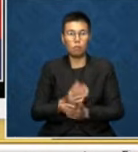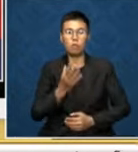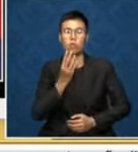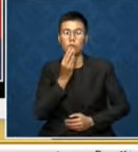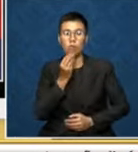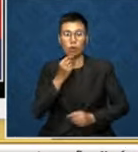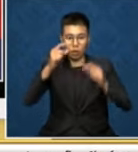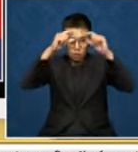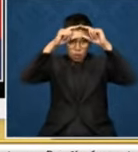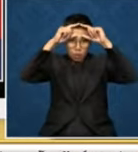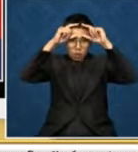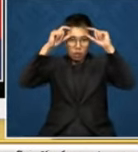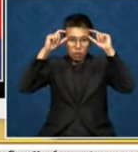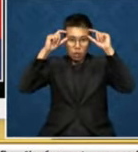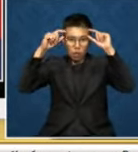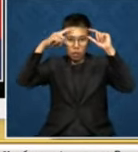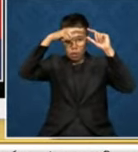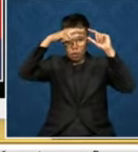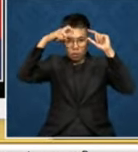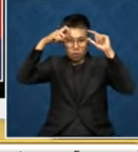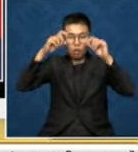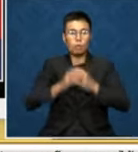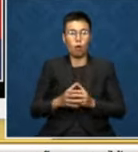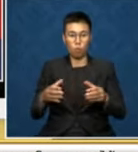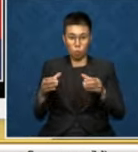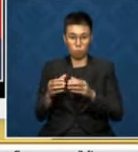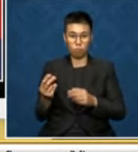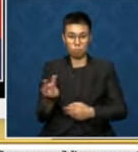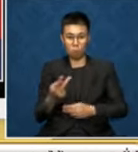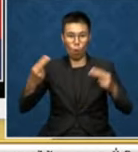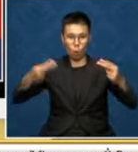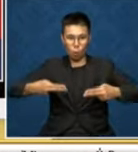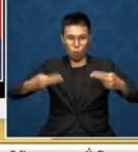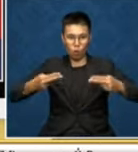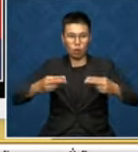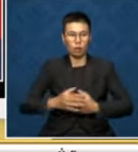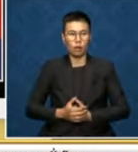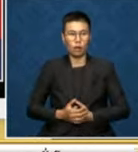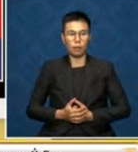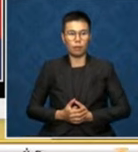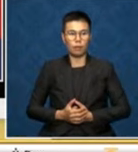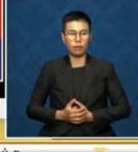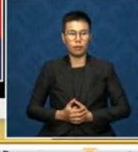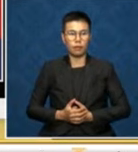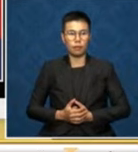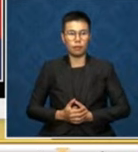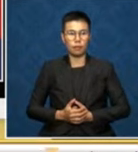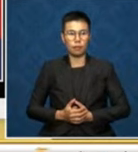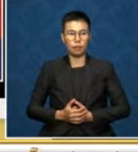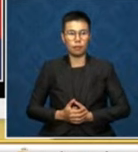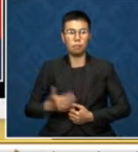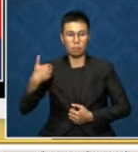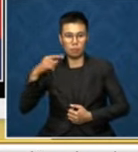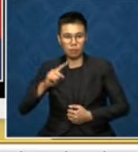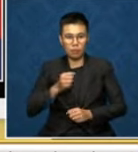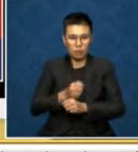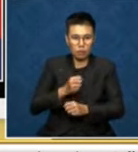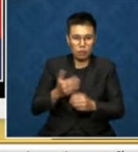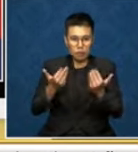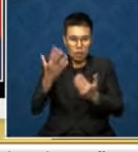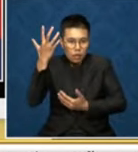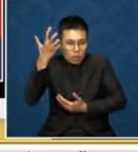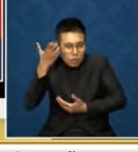าสซ้ำเติมให้สถานการณ์โลกซึ่งยังเพิ่มความตึงเครียดอยู่แล้วยิ่งเพิ่มความตึงเครียดมากยิ่งขึ้น